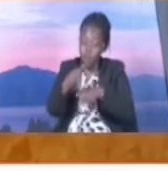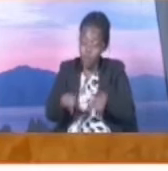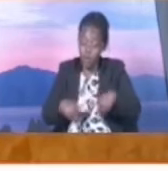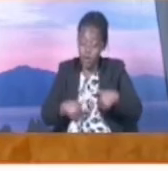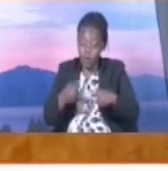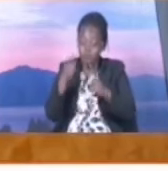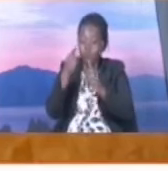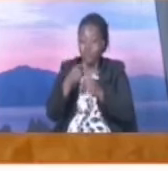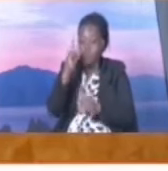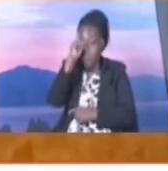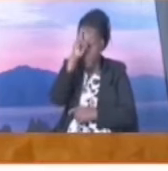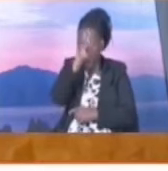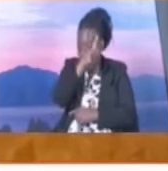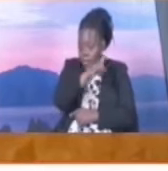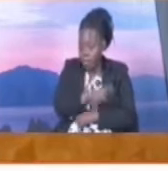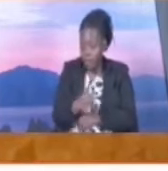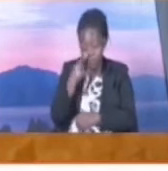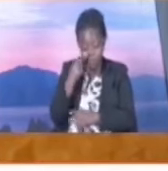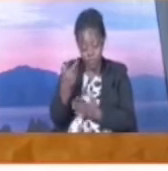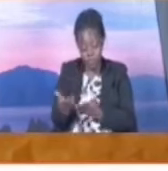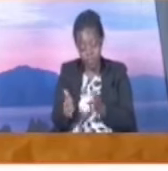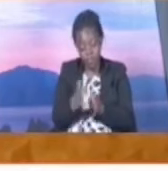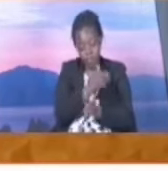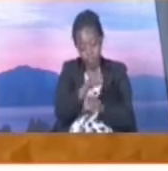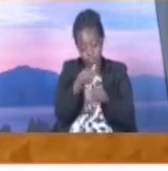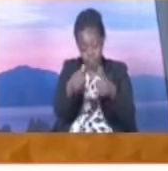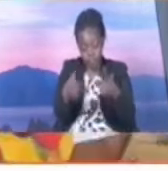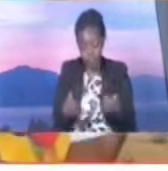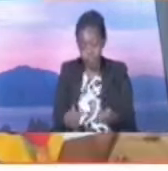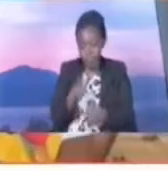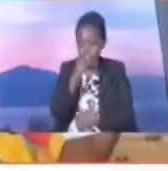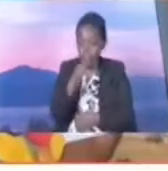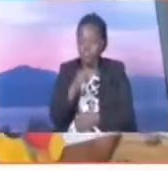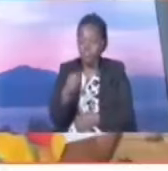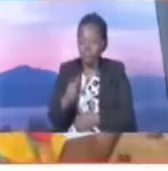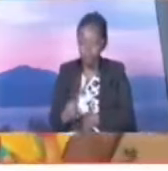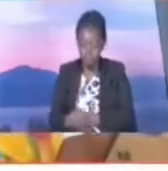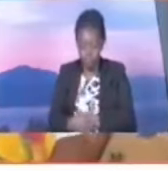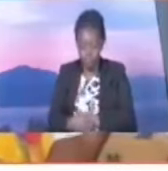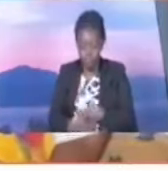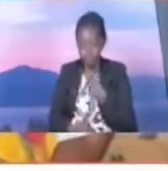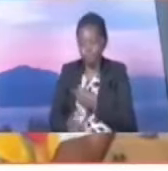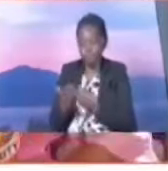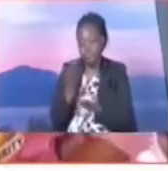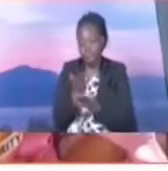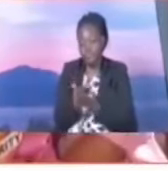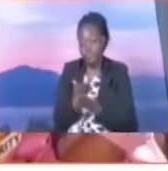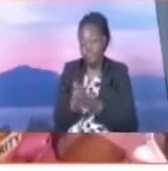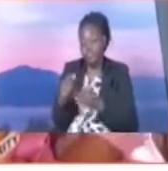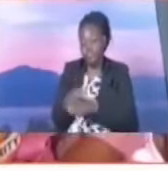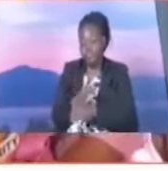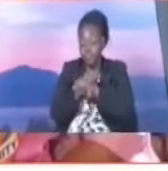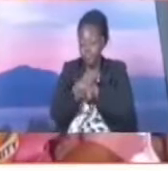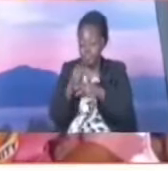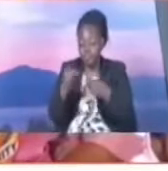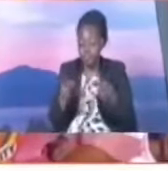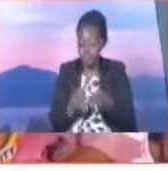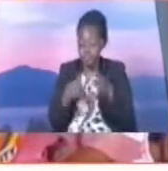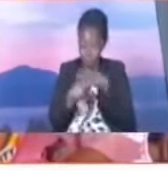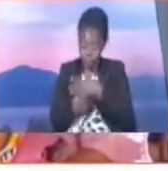n'okumukuuma okulaba nga atebenkeza bulungi n'okutambuza nnamunondo y'abajjajjaabe. Basajja nsula se yabaganda okuuma ennyo ebifo by'obuwangwa